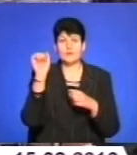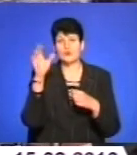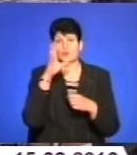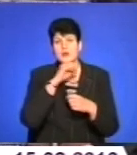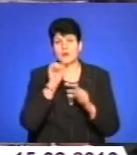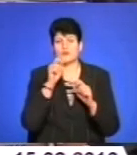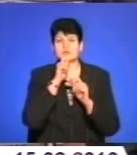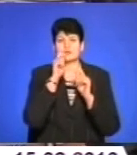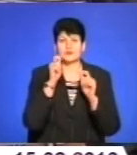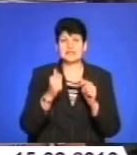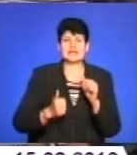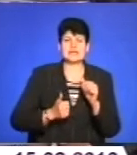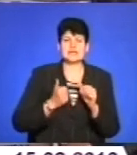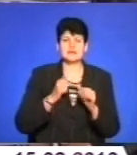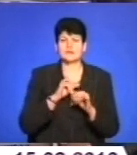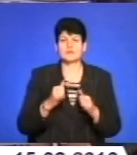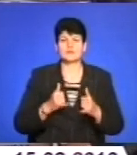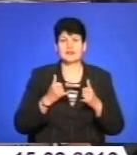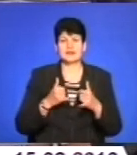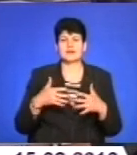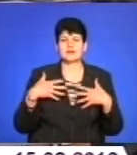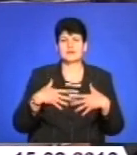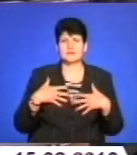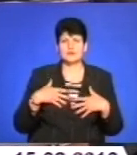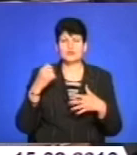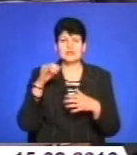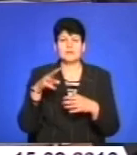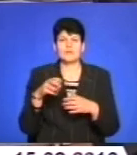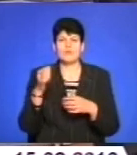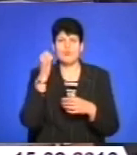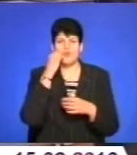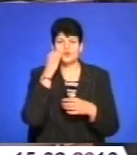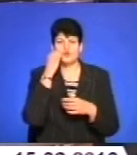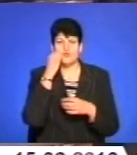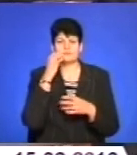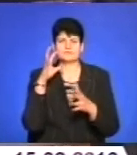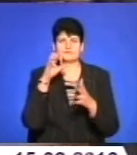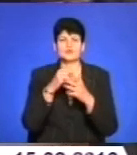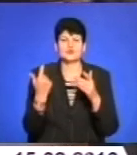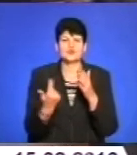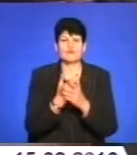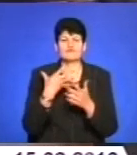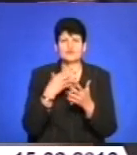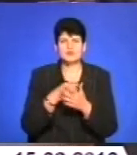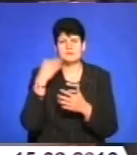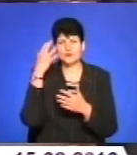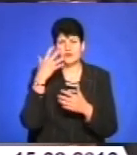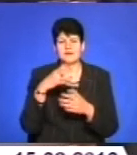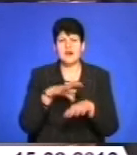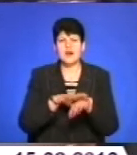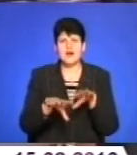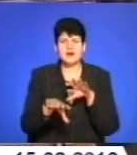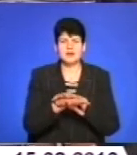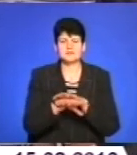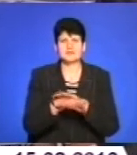дарований, гідність, зневаживши кримсько-татарську, у московське холопство знову закований, в своїй психології наївно-рабській, хліба